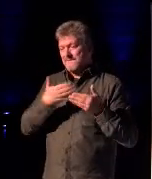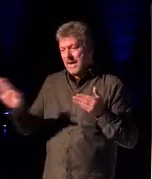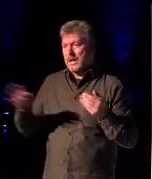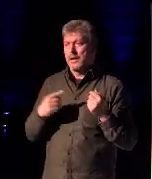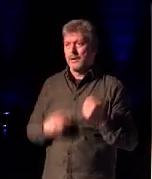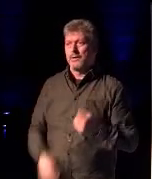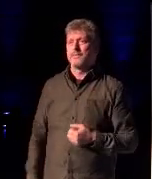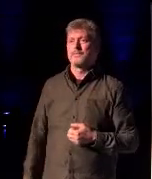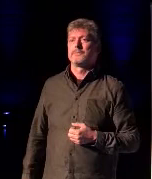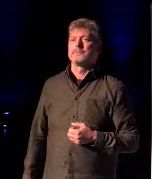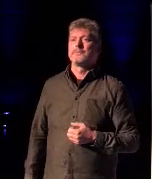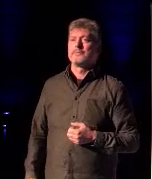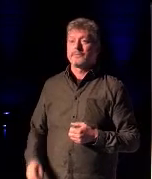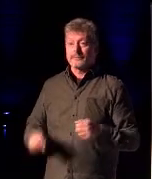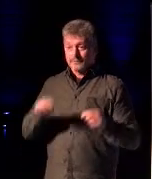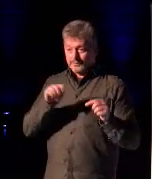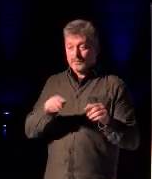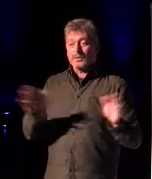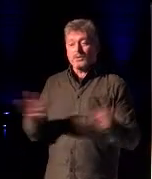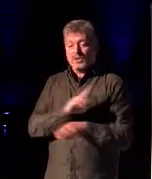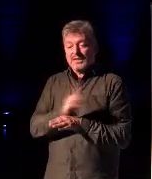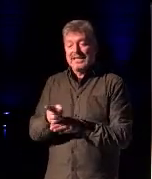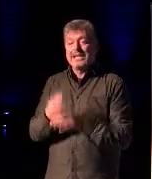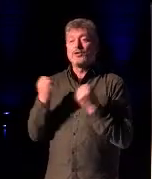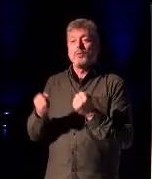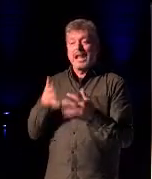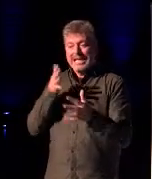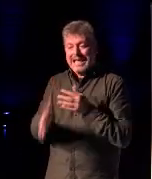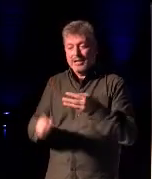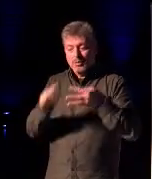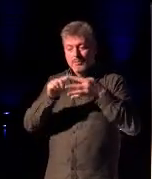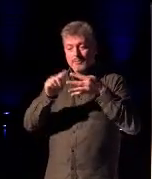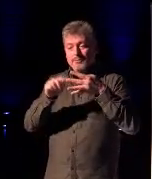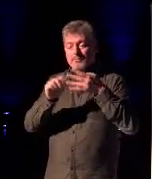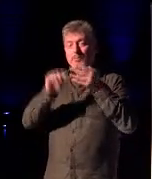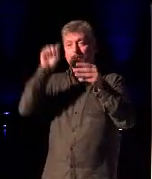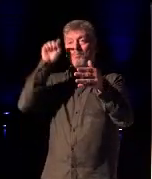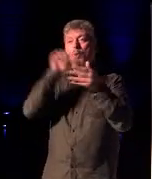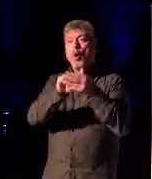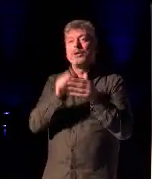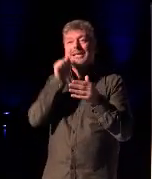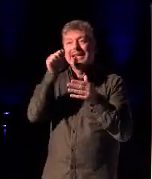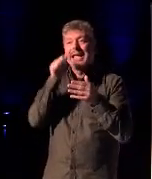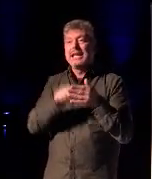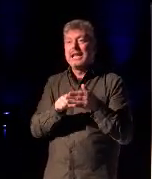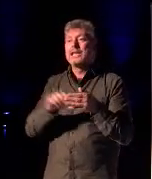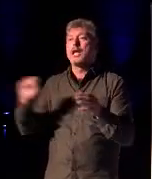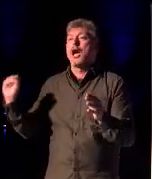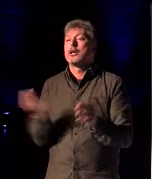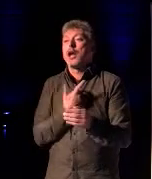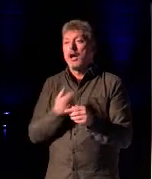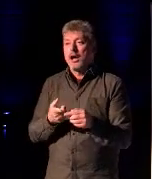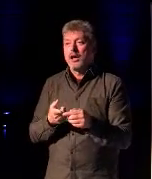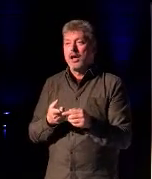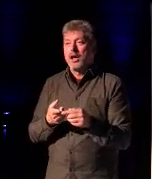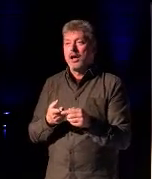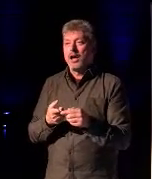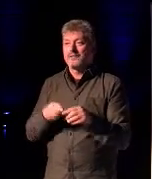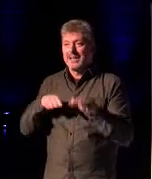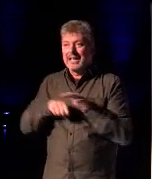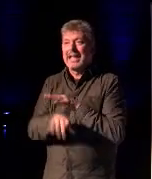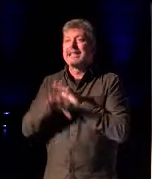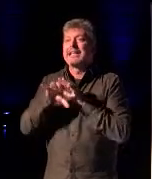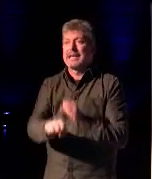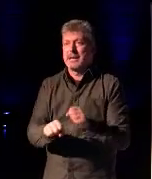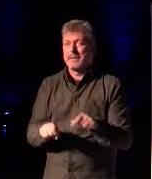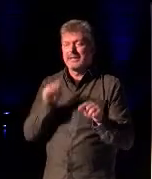fra. I dette korttidsoppholdet, gjennom å sette disse målene tidlig, så fikk de raskt intervenert på det